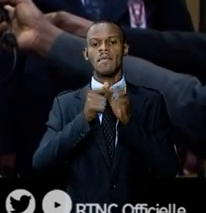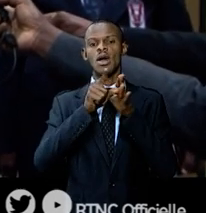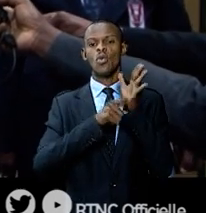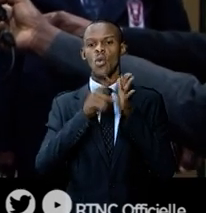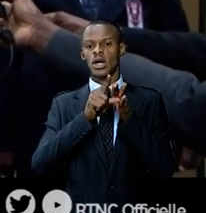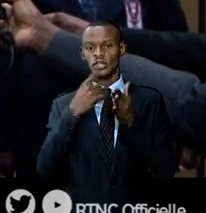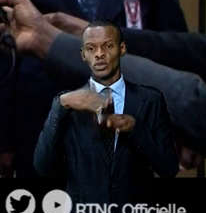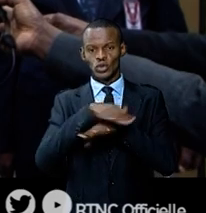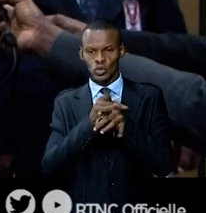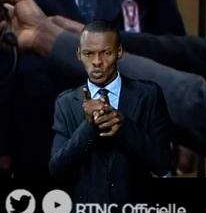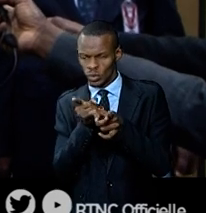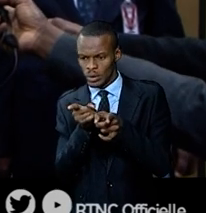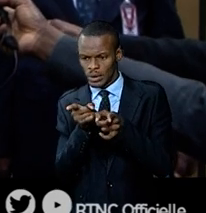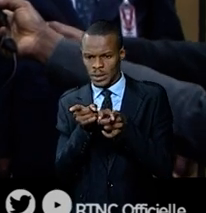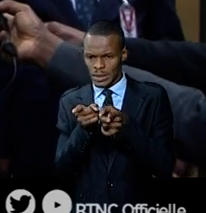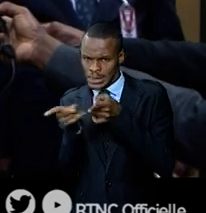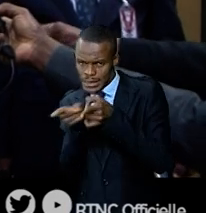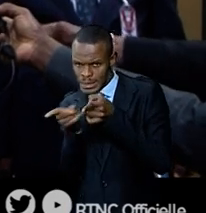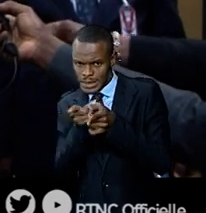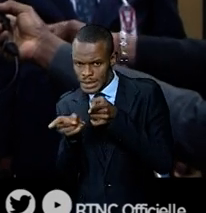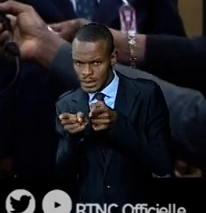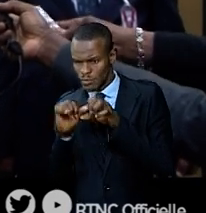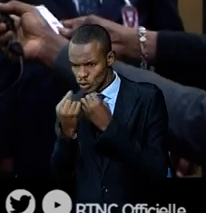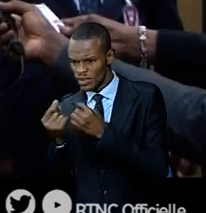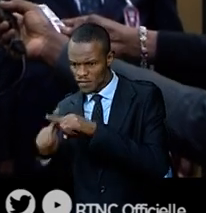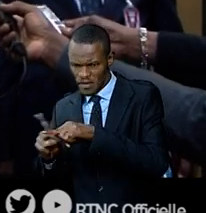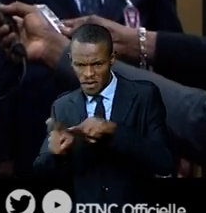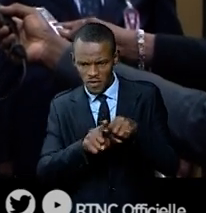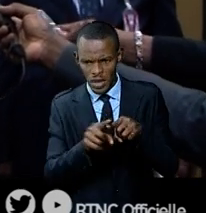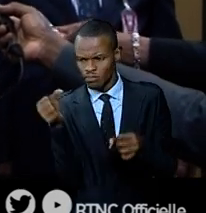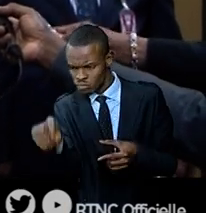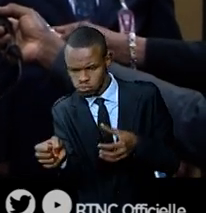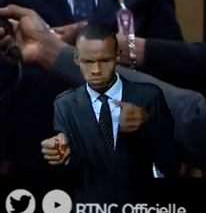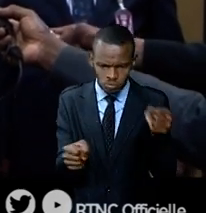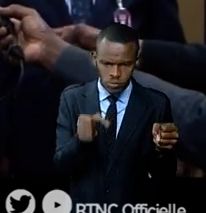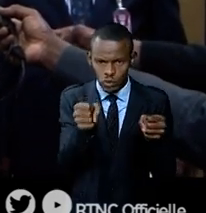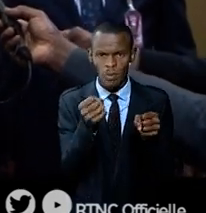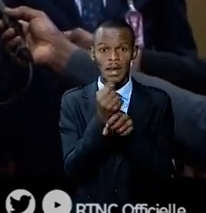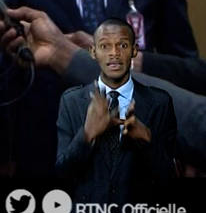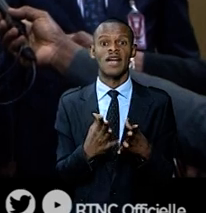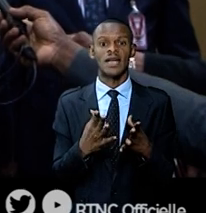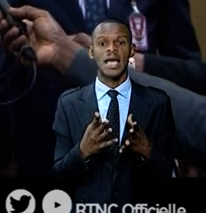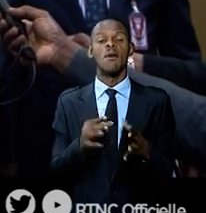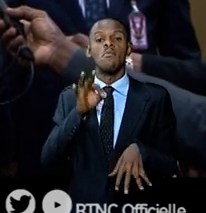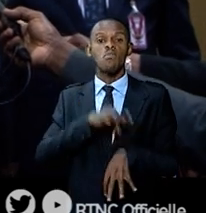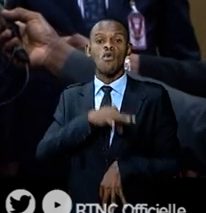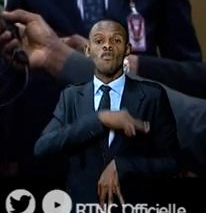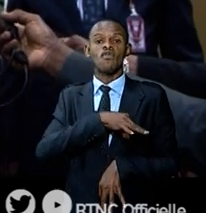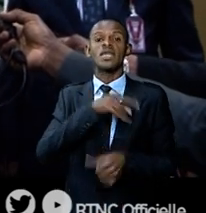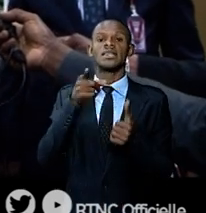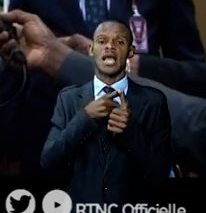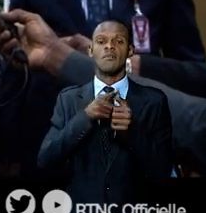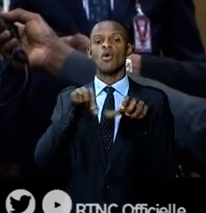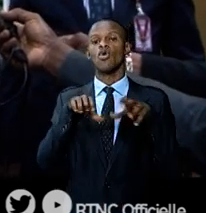secteurs privés doit être de stricte application pour le bien des opérateurs congolais. C'est en clair les recommandations du